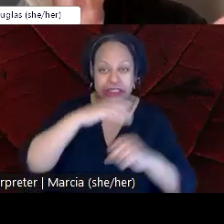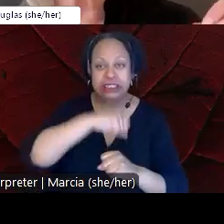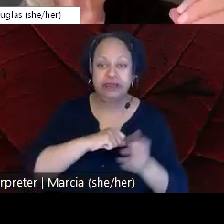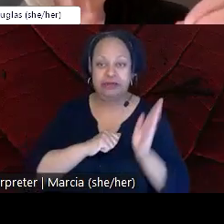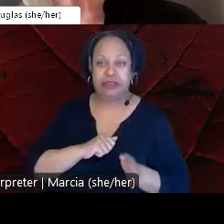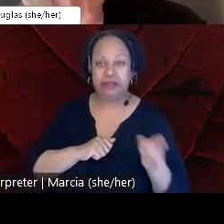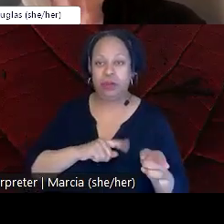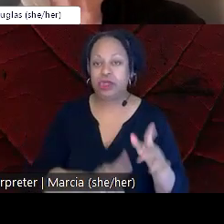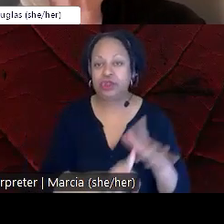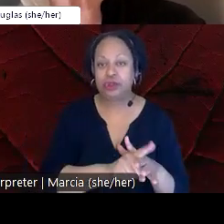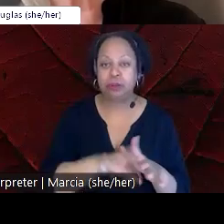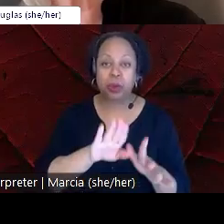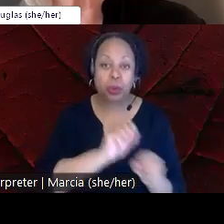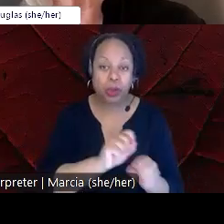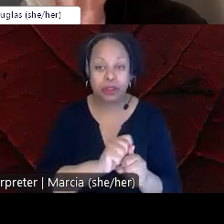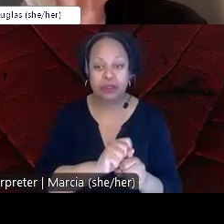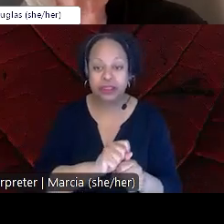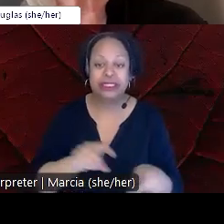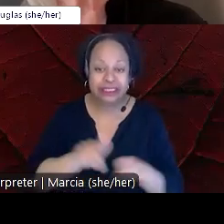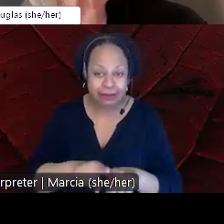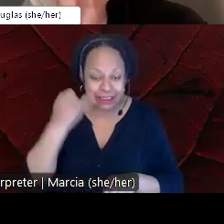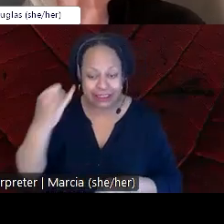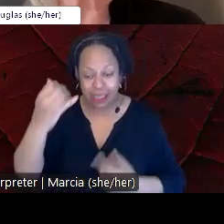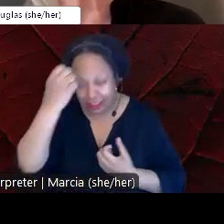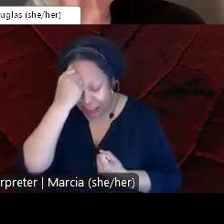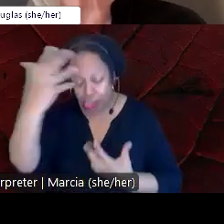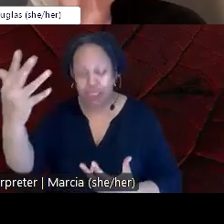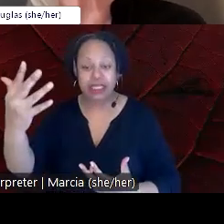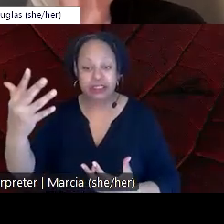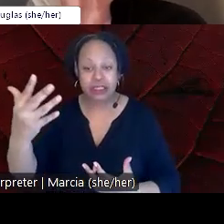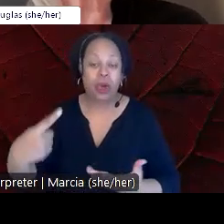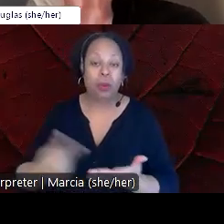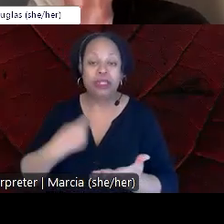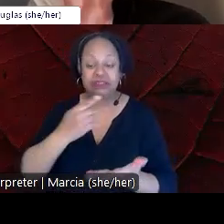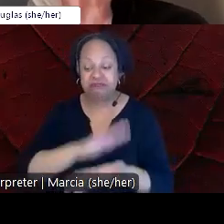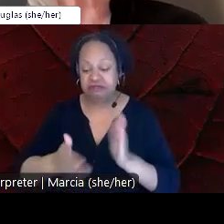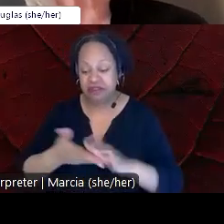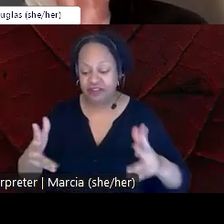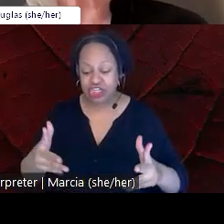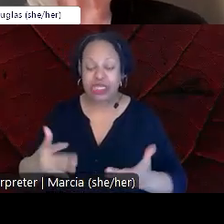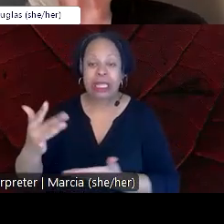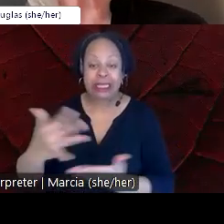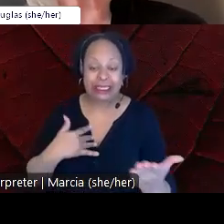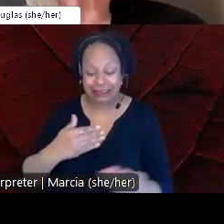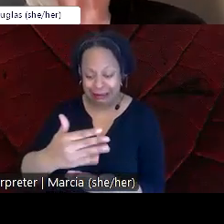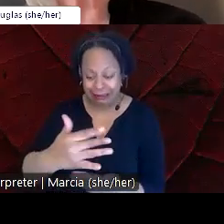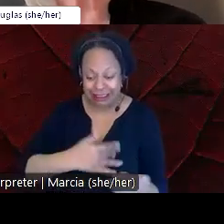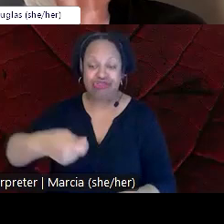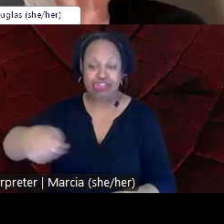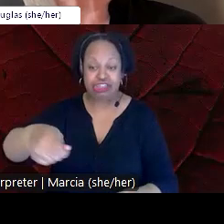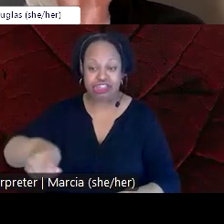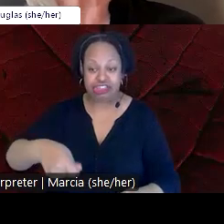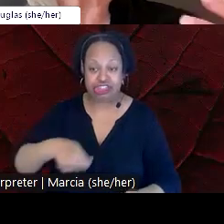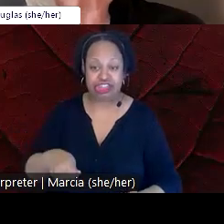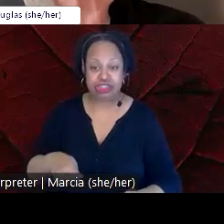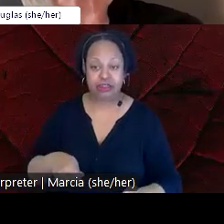se manifeste. Tout comme vous faites le travail de décolonisation, ce n'est pas une liste de contrôle. Vous cochez et ensuite vous avez